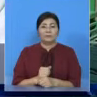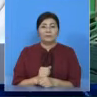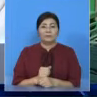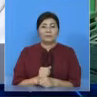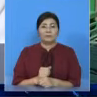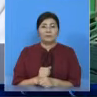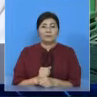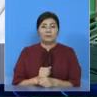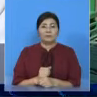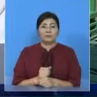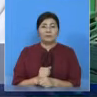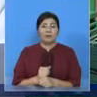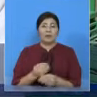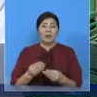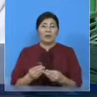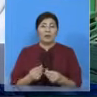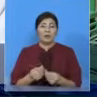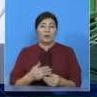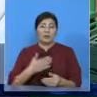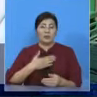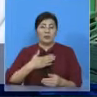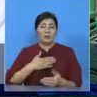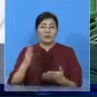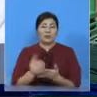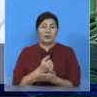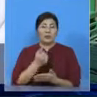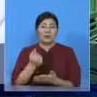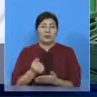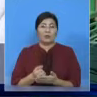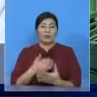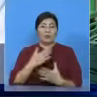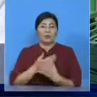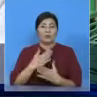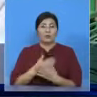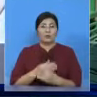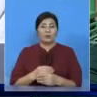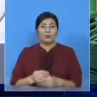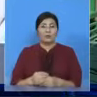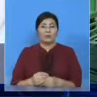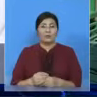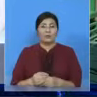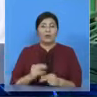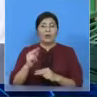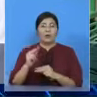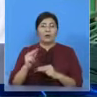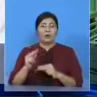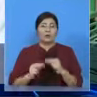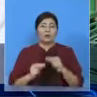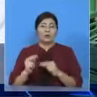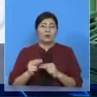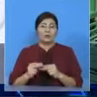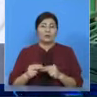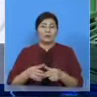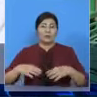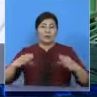айтқанда қаражатты демеушілерді тауып ұйымдастыру, сондай ақ жаңа айтқандай құрылыс нелермен,